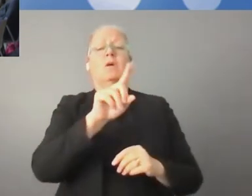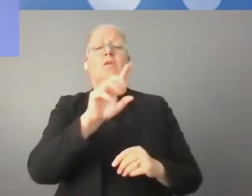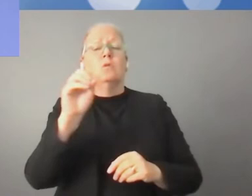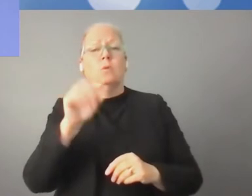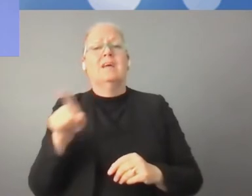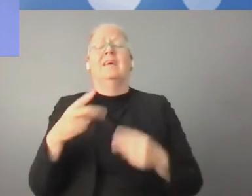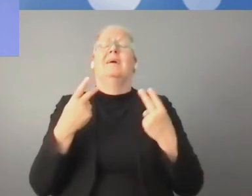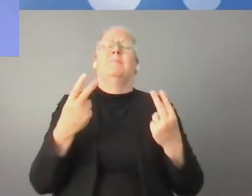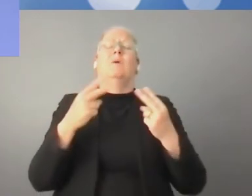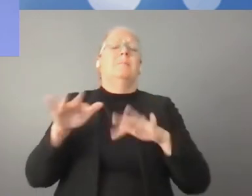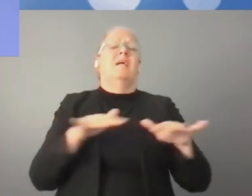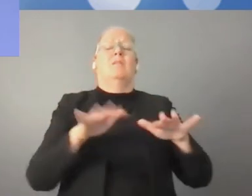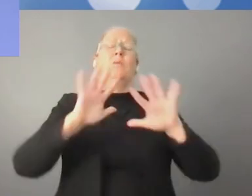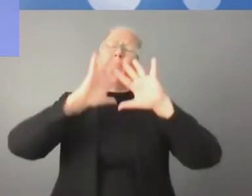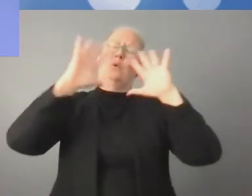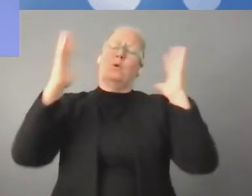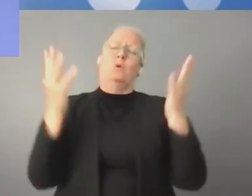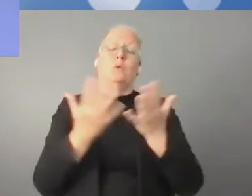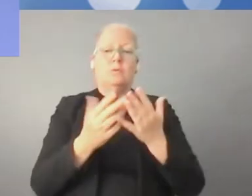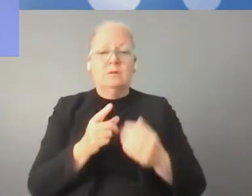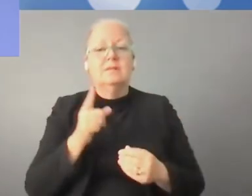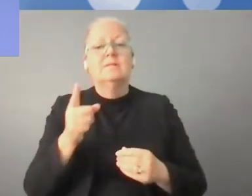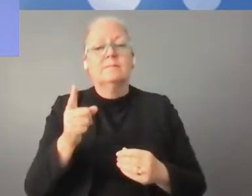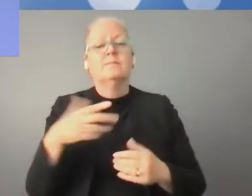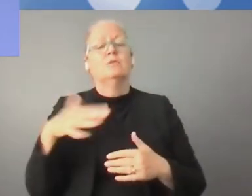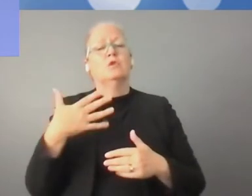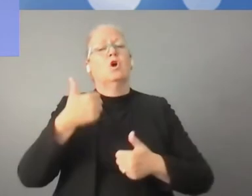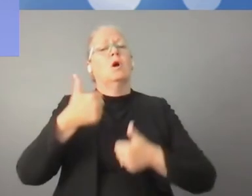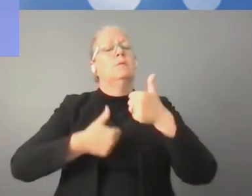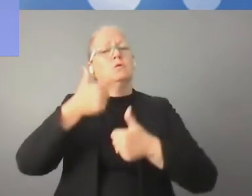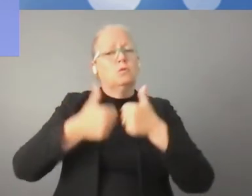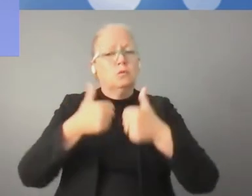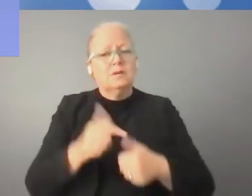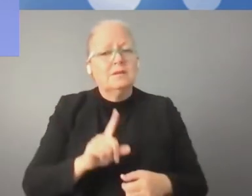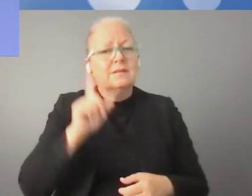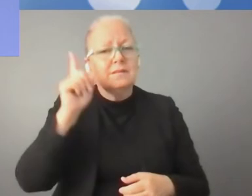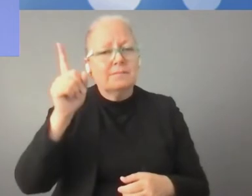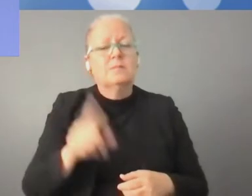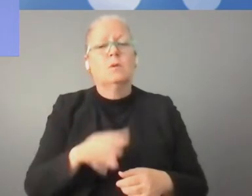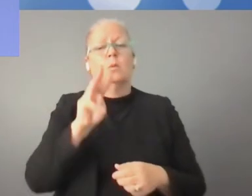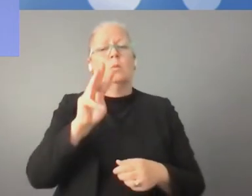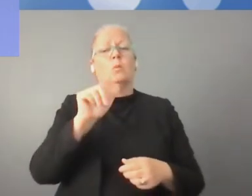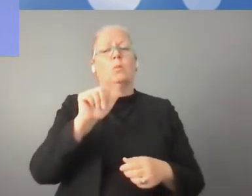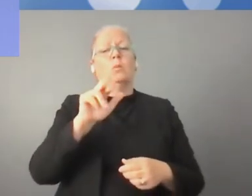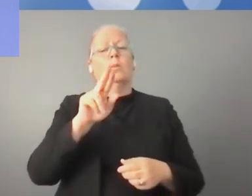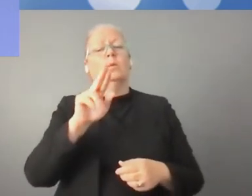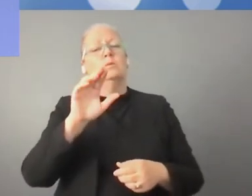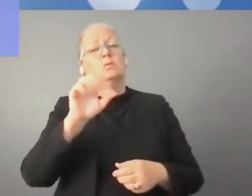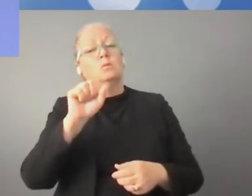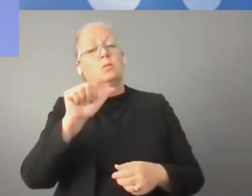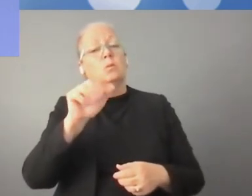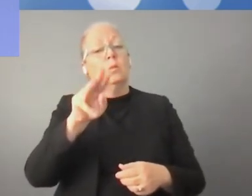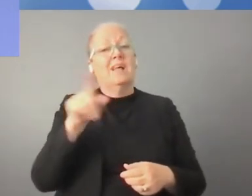من سن 14 وربح المسابقة الأولى في العزف عندما كان عمره 18